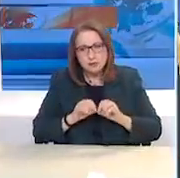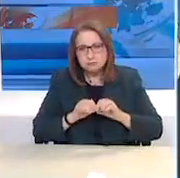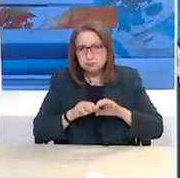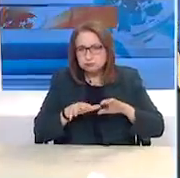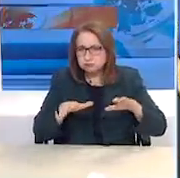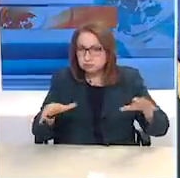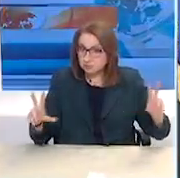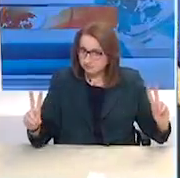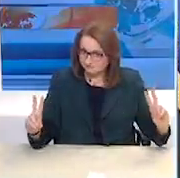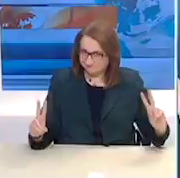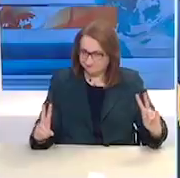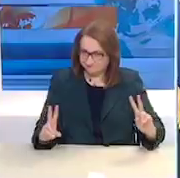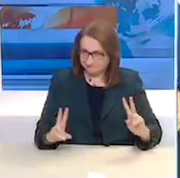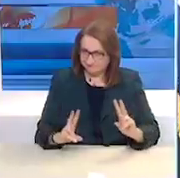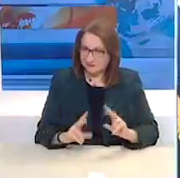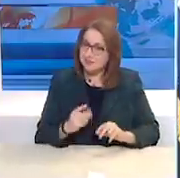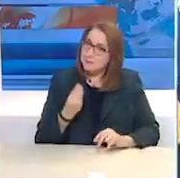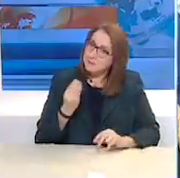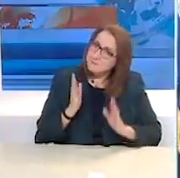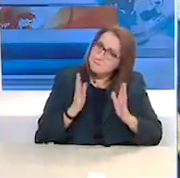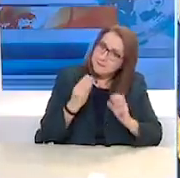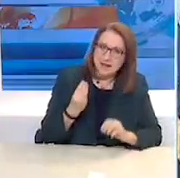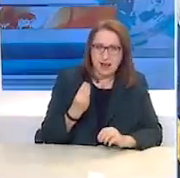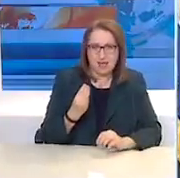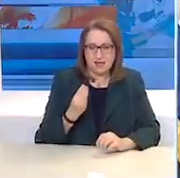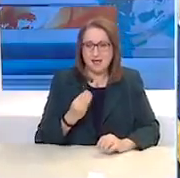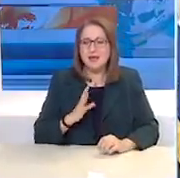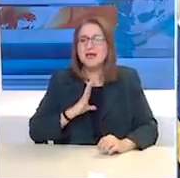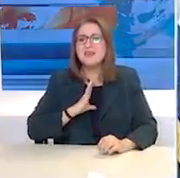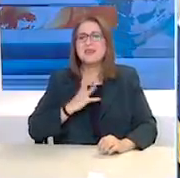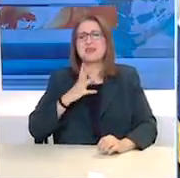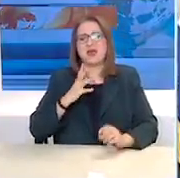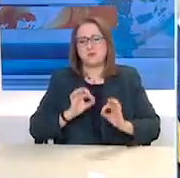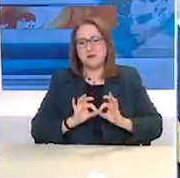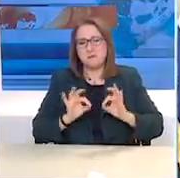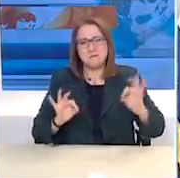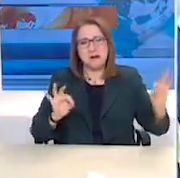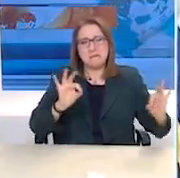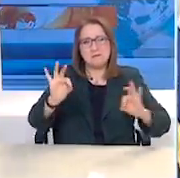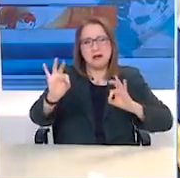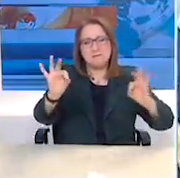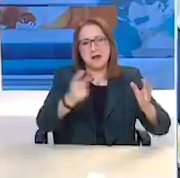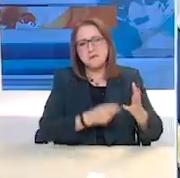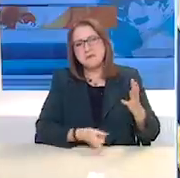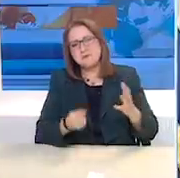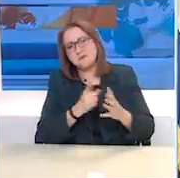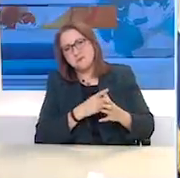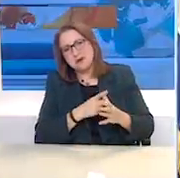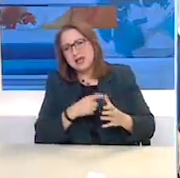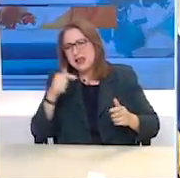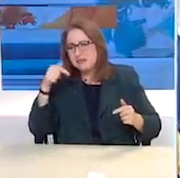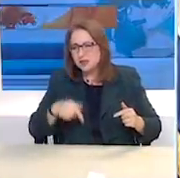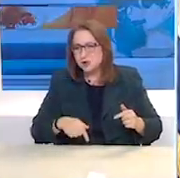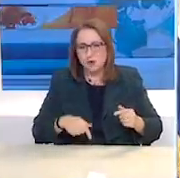στην κοινότητα. Δεν θα θέλαμε να διασπαρεί περαιτέρω ο ιός και να δούμε τα αποτελέσματα μετά από 10-15 μέρες